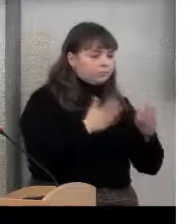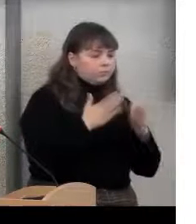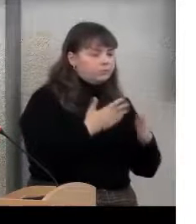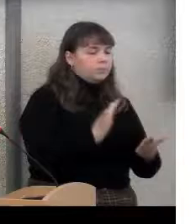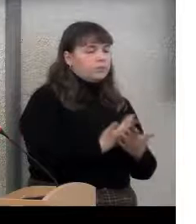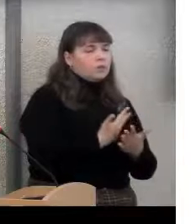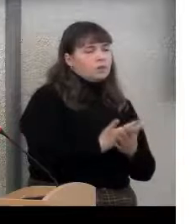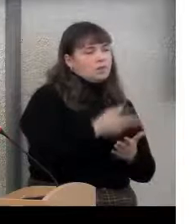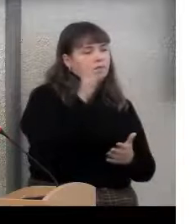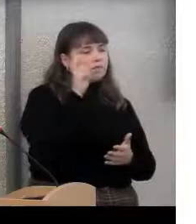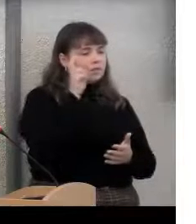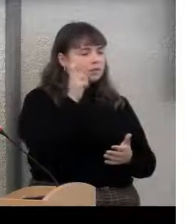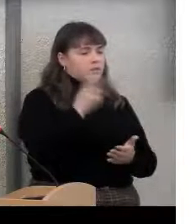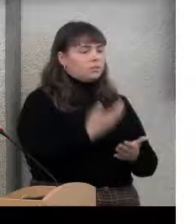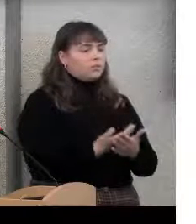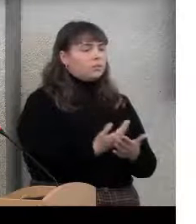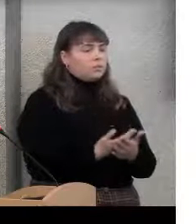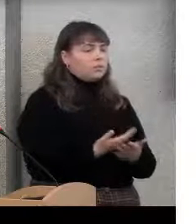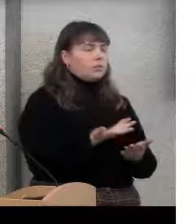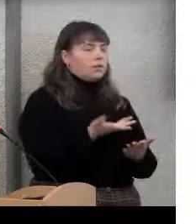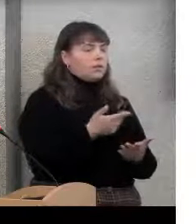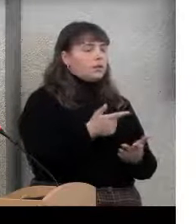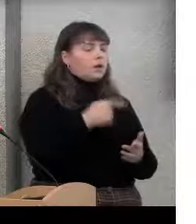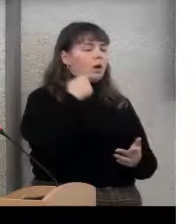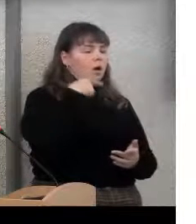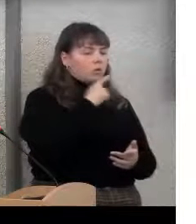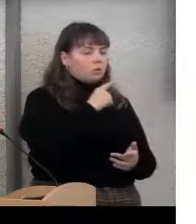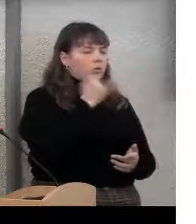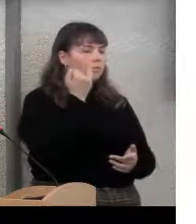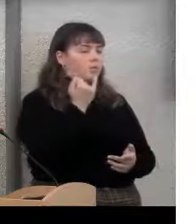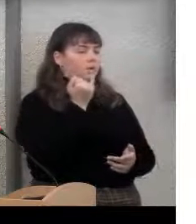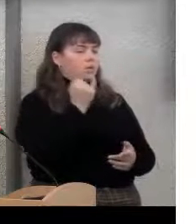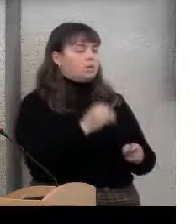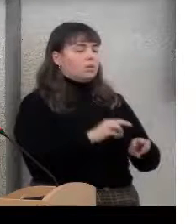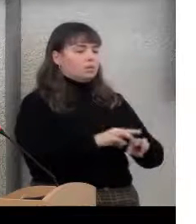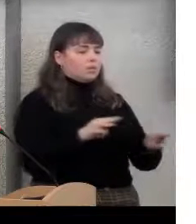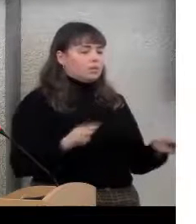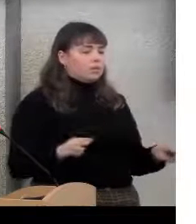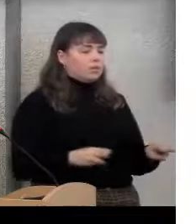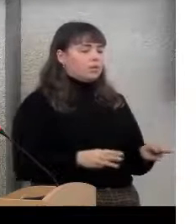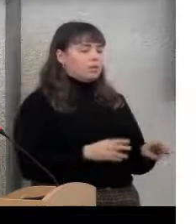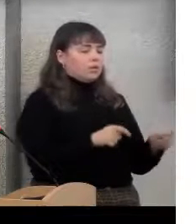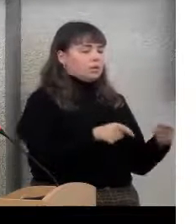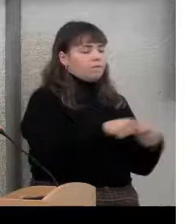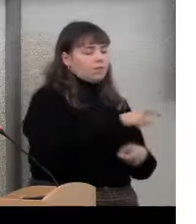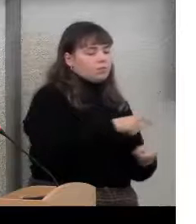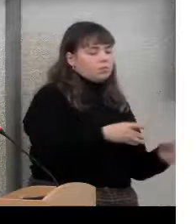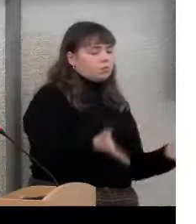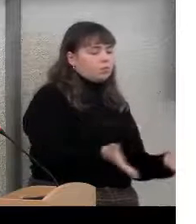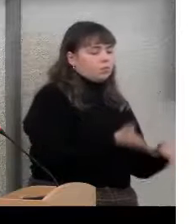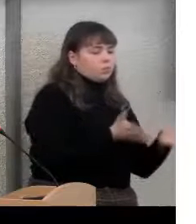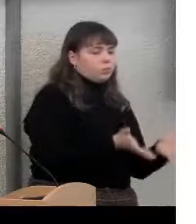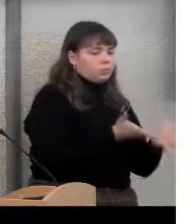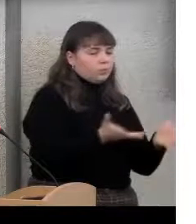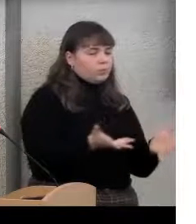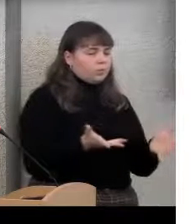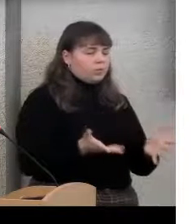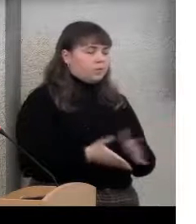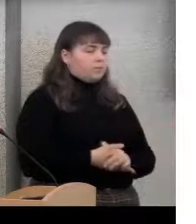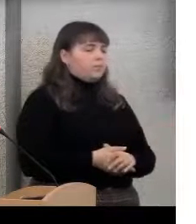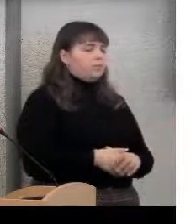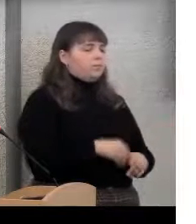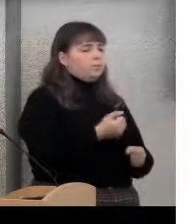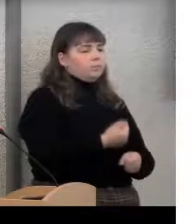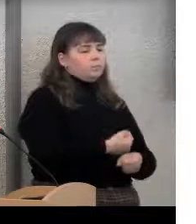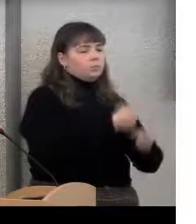aktyvesnį valstybės ir ekonomikos ir inovacijų ministerijos įsitraukimą į verslumo ugdymą. Tai siūloma didinti švietimo ministerijos ir